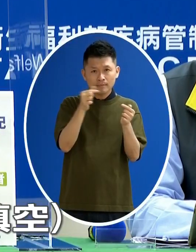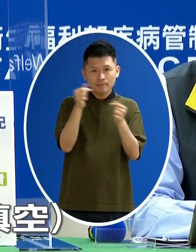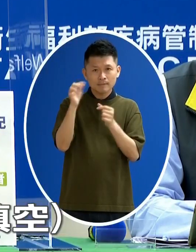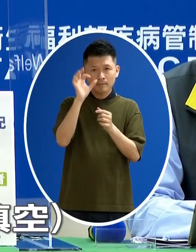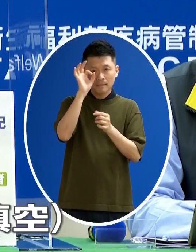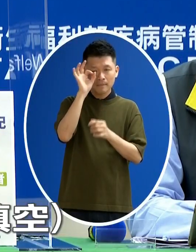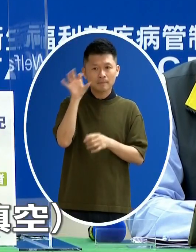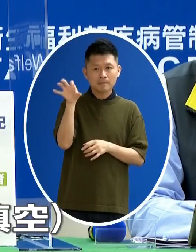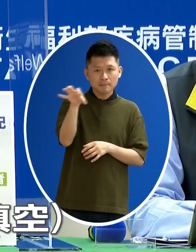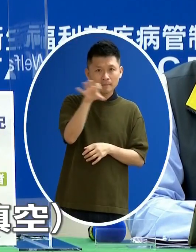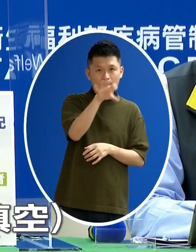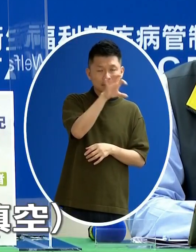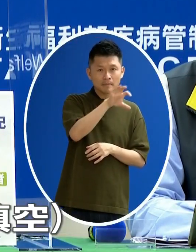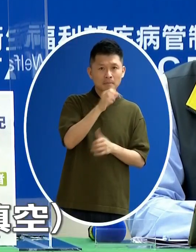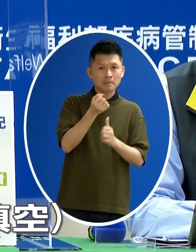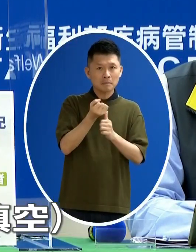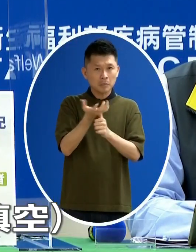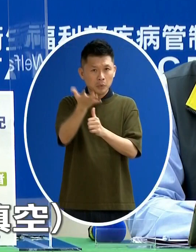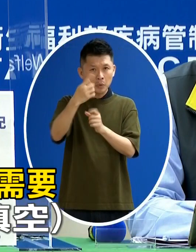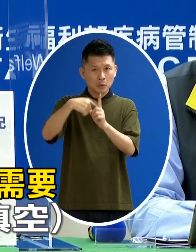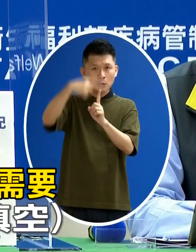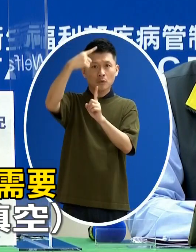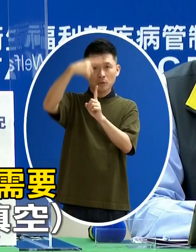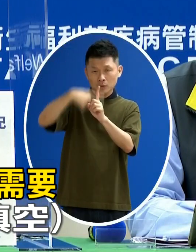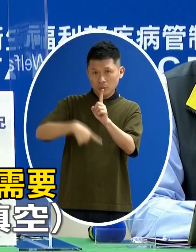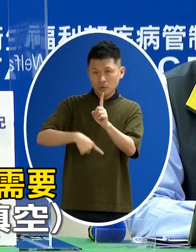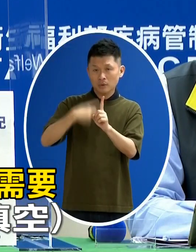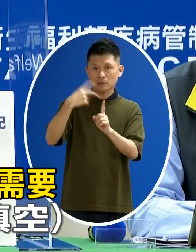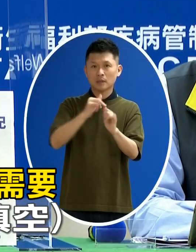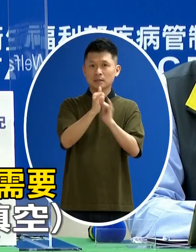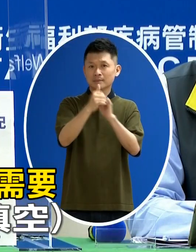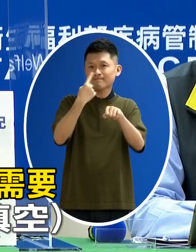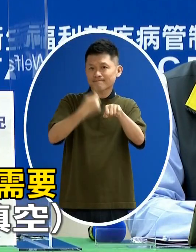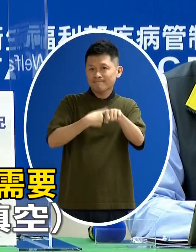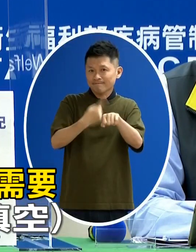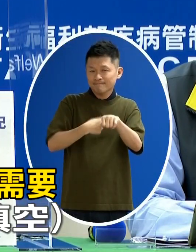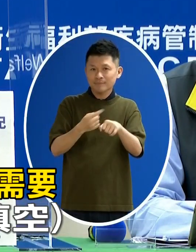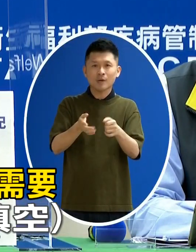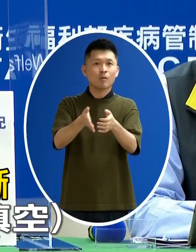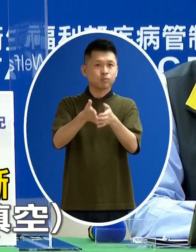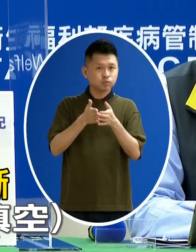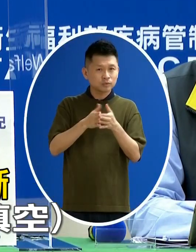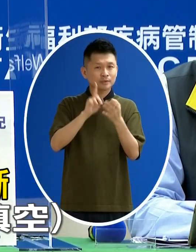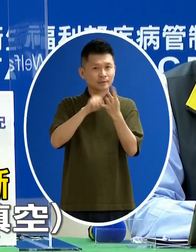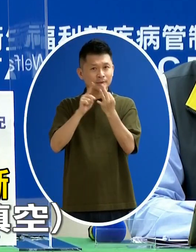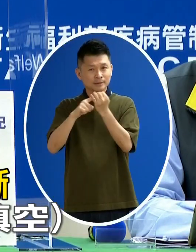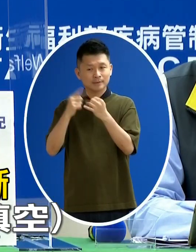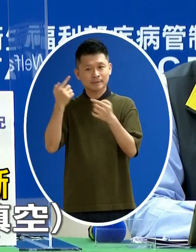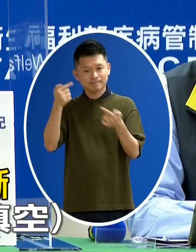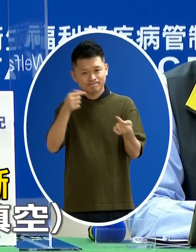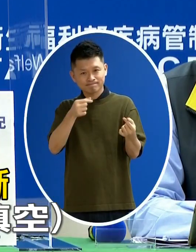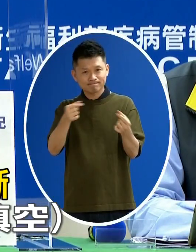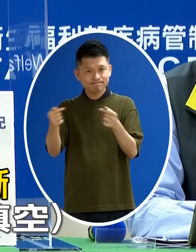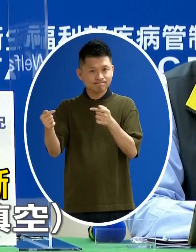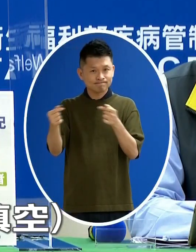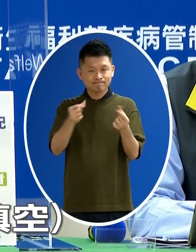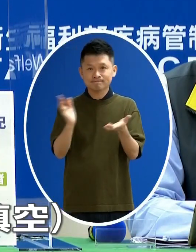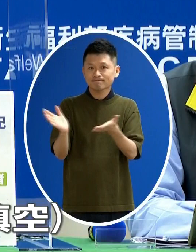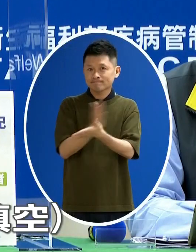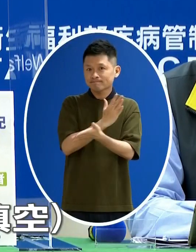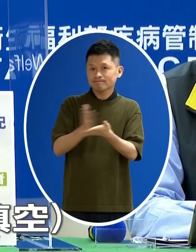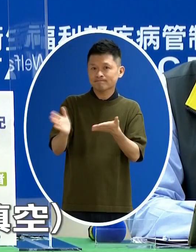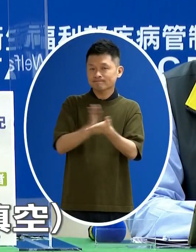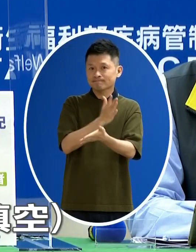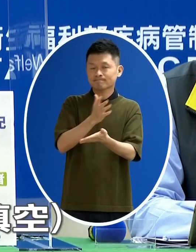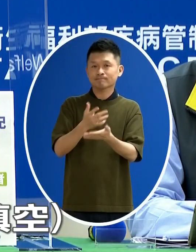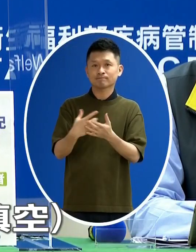的所谓的疫情，好，还有他们的民情跟他们的需要，做出一个最适切的判断。这没有所